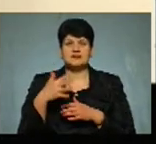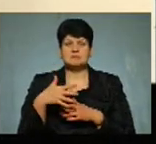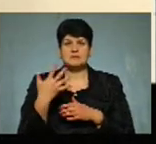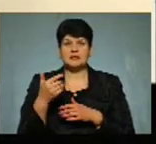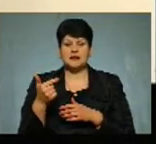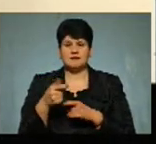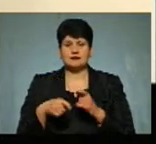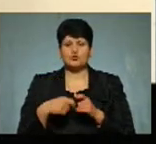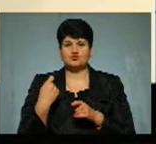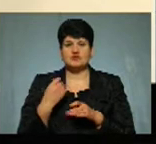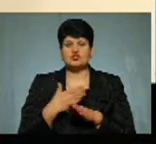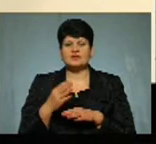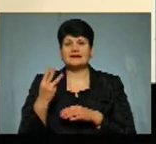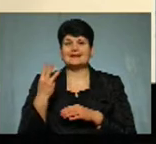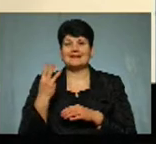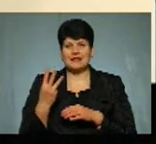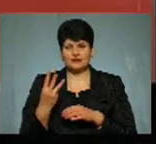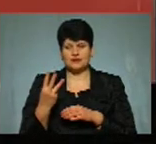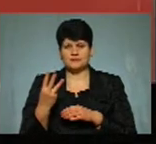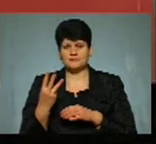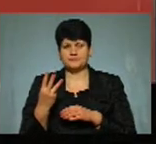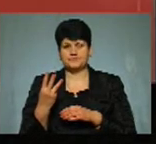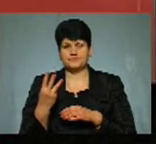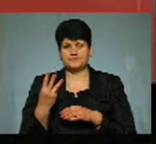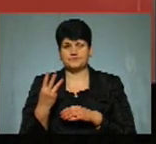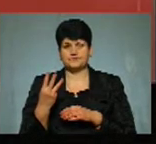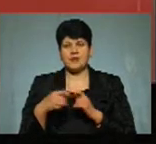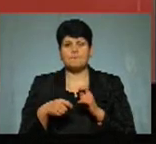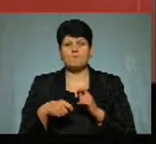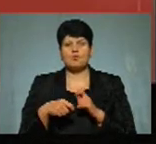за порушення частини 3, тобто